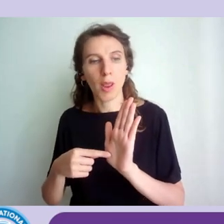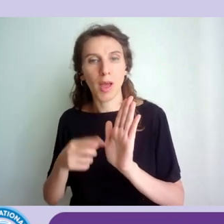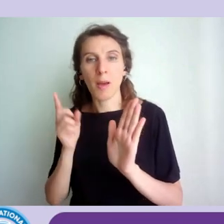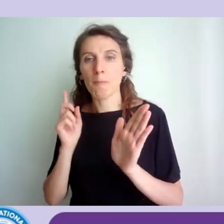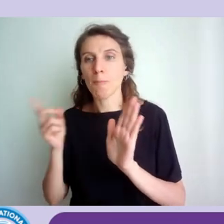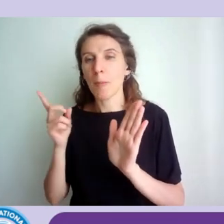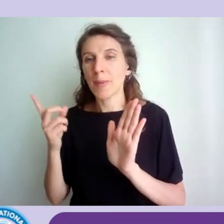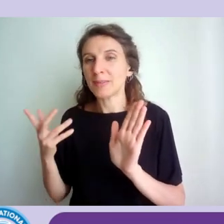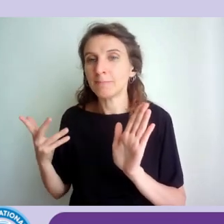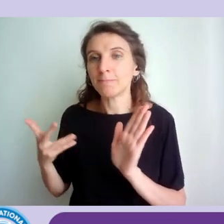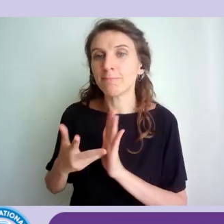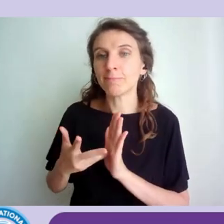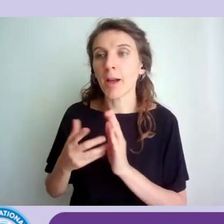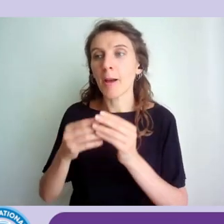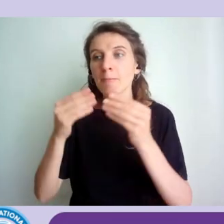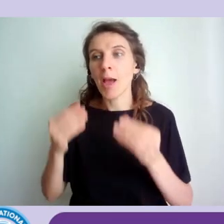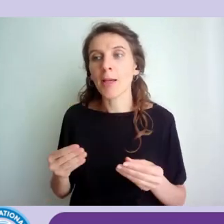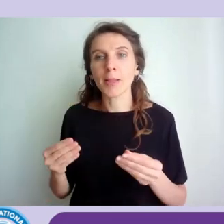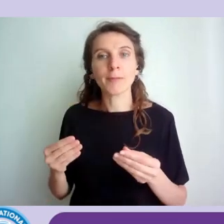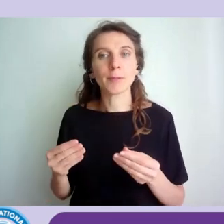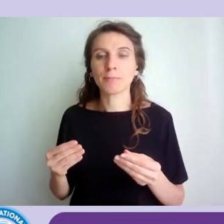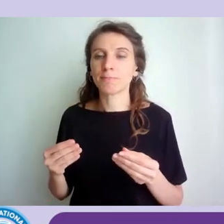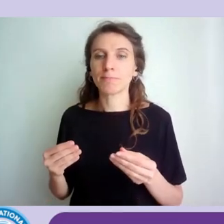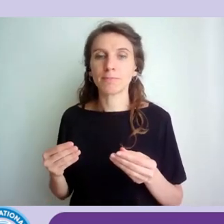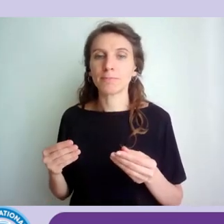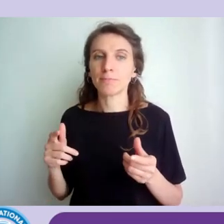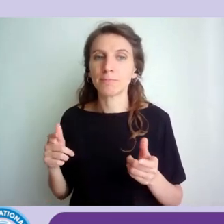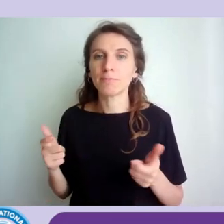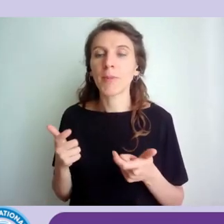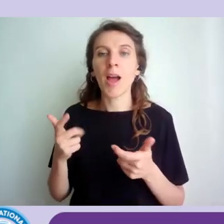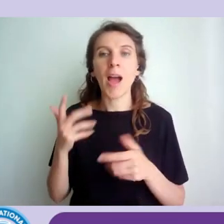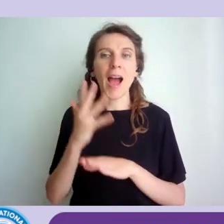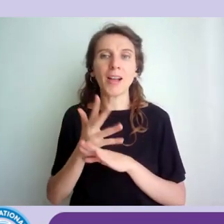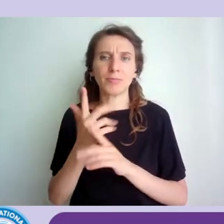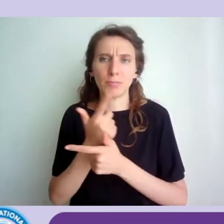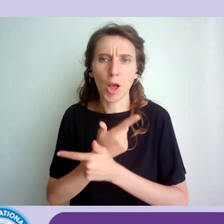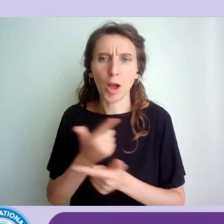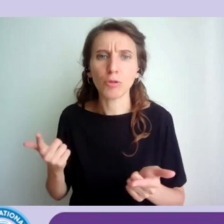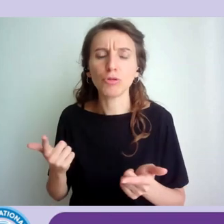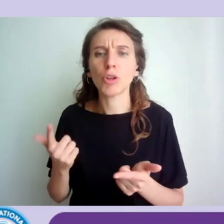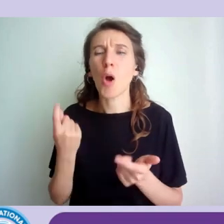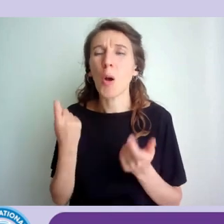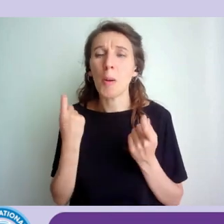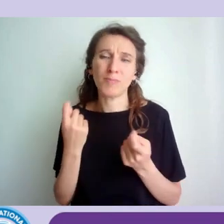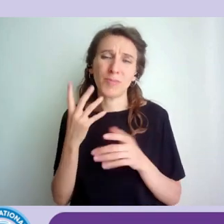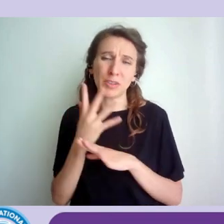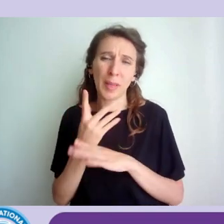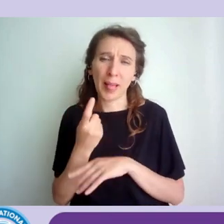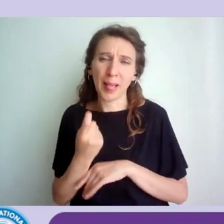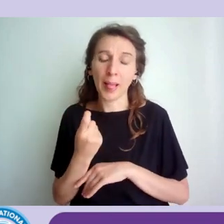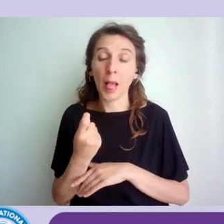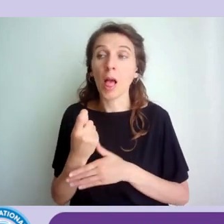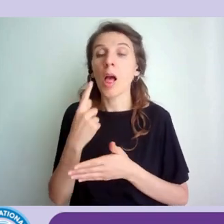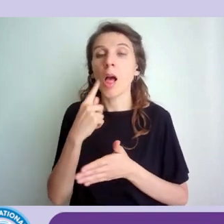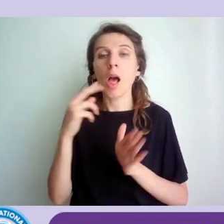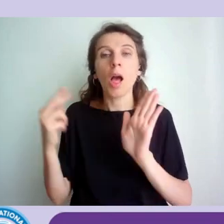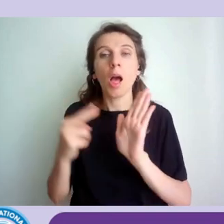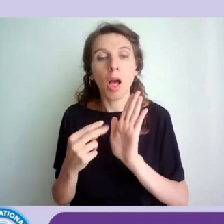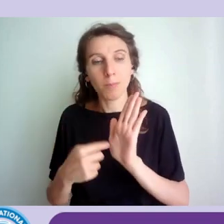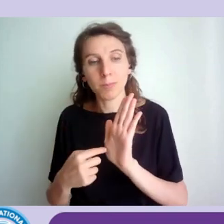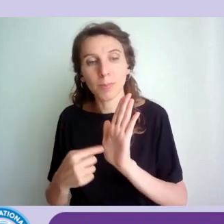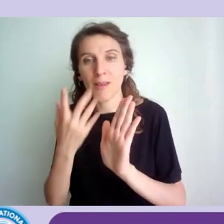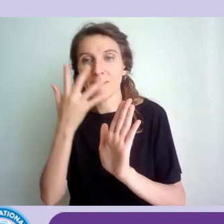evidentemente Insomma una piattaforma è non accessibile o comunque poco accessibile o comunque poco